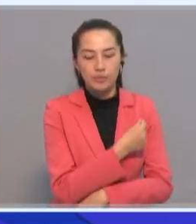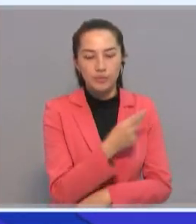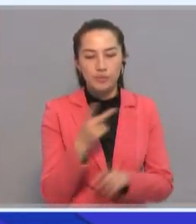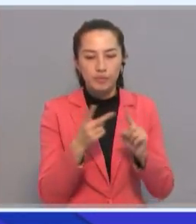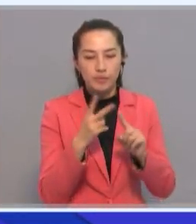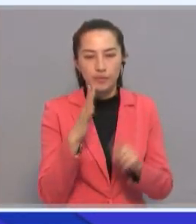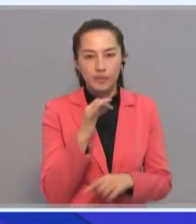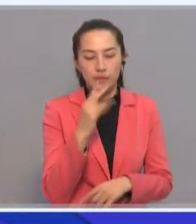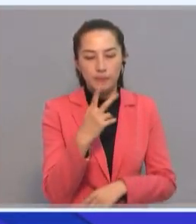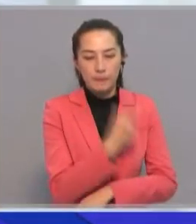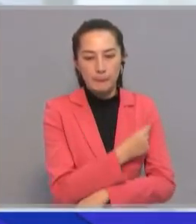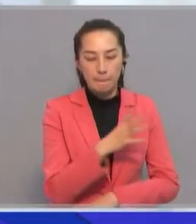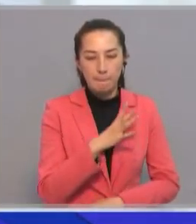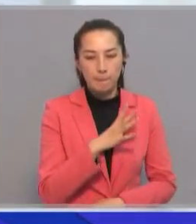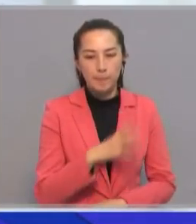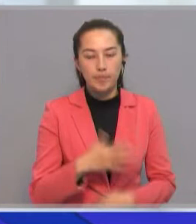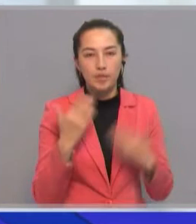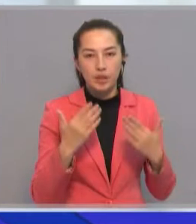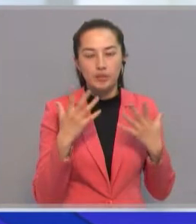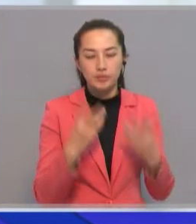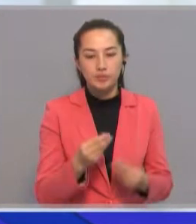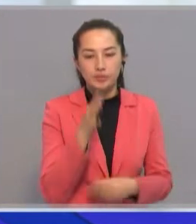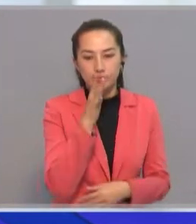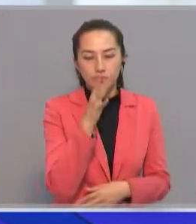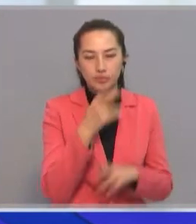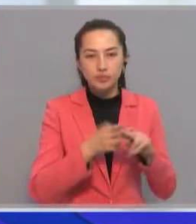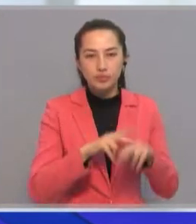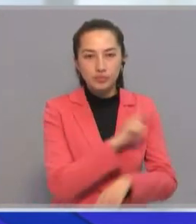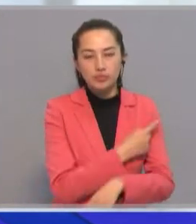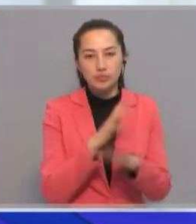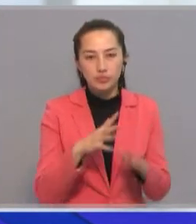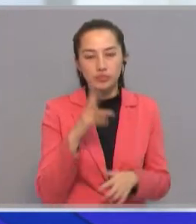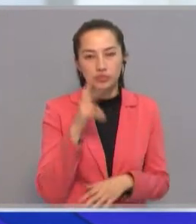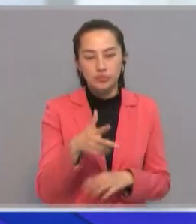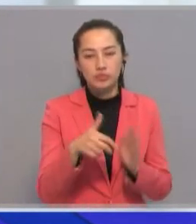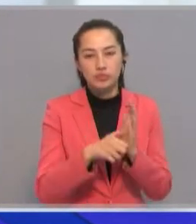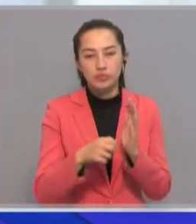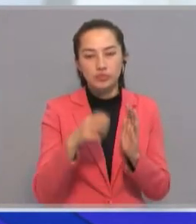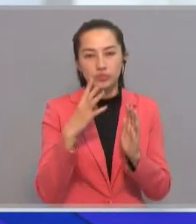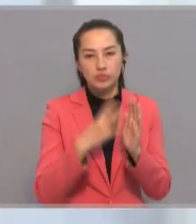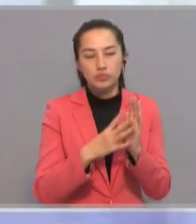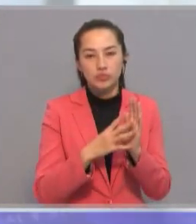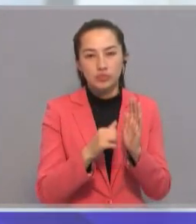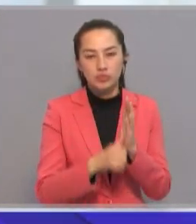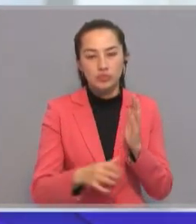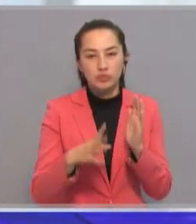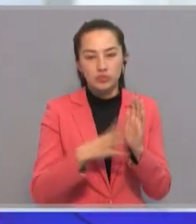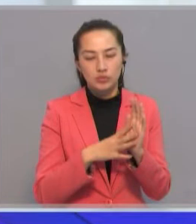екінші компонентін алып үлгерген. Бүгін таңда біздің емханада 3969 адам жоспарланған. Осы вакцинаны